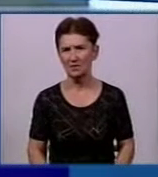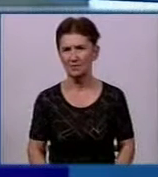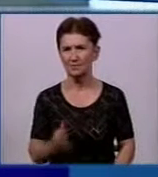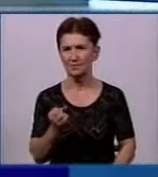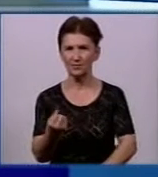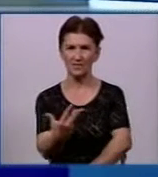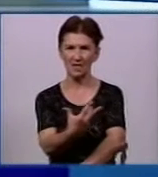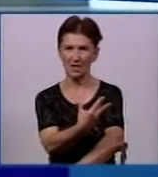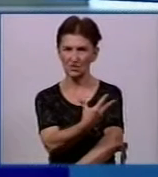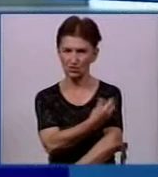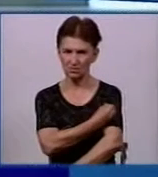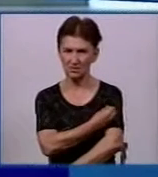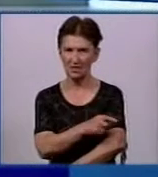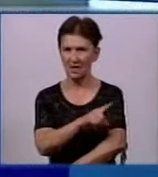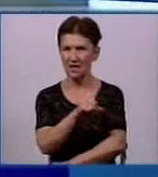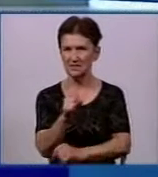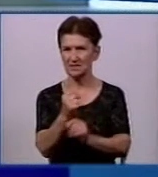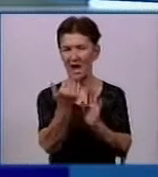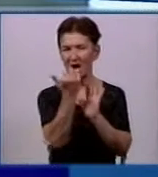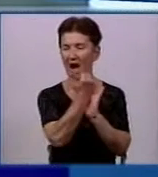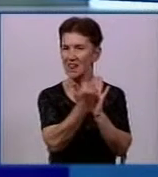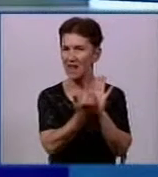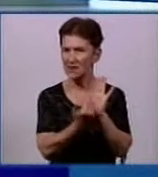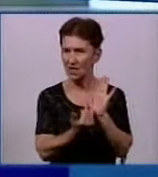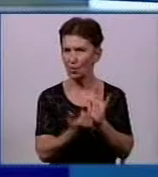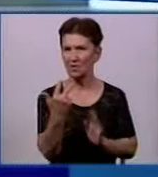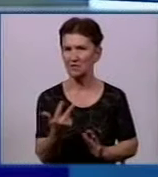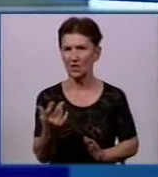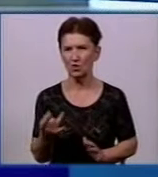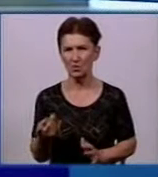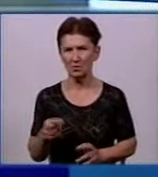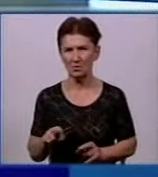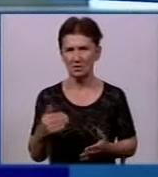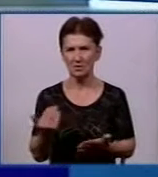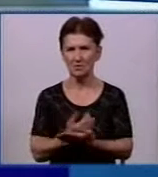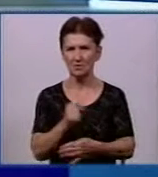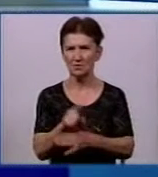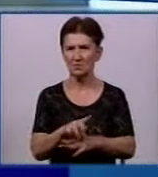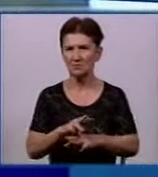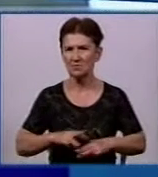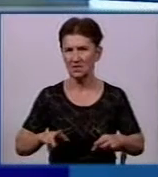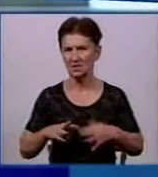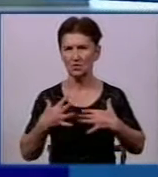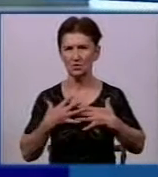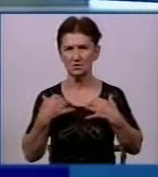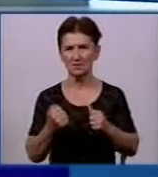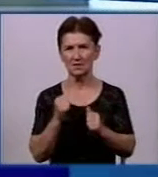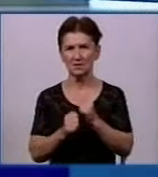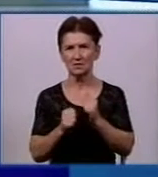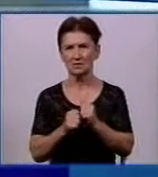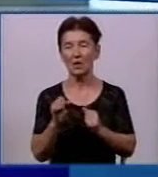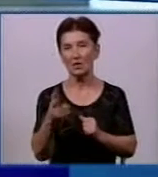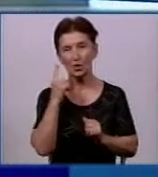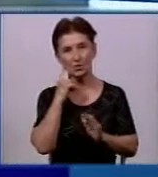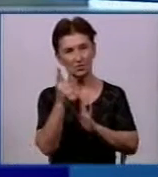Щеплення за зміненим календарем почали робити в Україні. 3 липня набув чинності відповідний наказ Мінохорони здоров'я. Що змінилося, дізнавалася